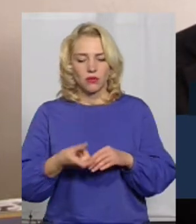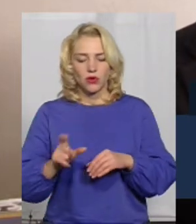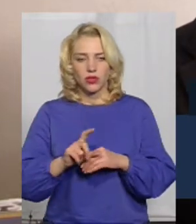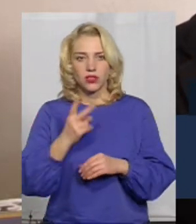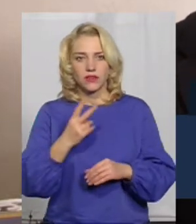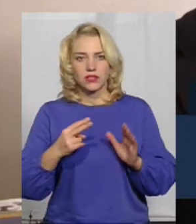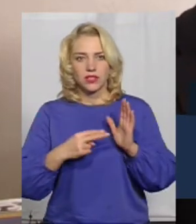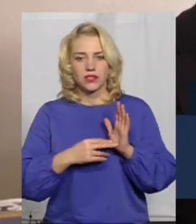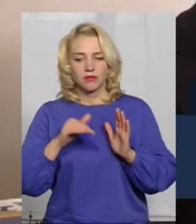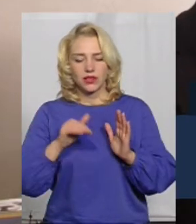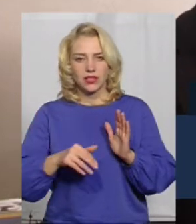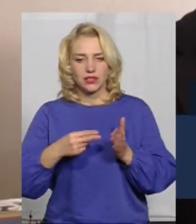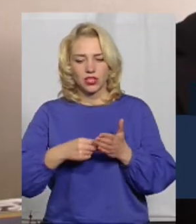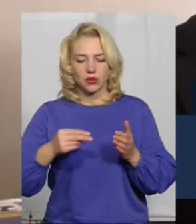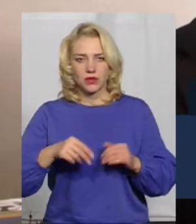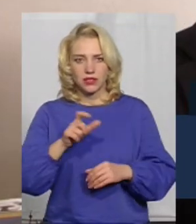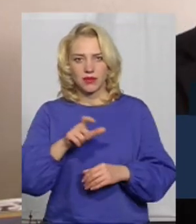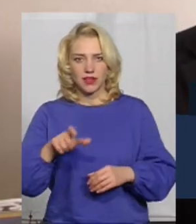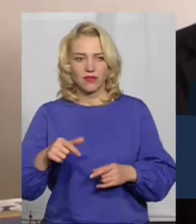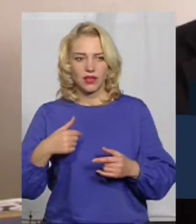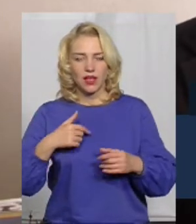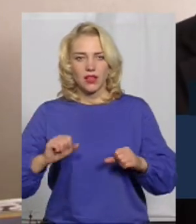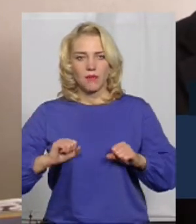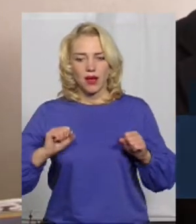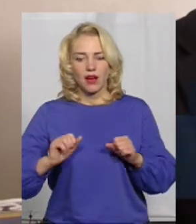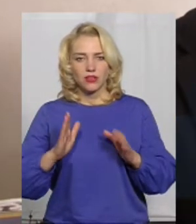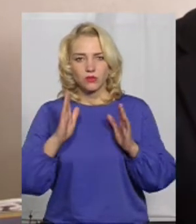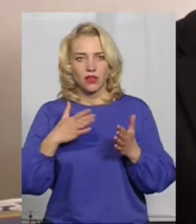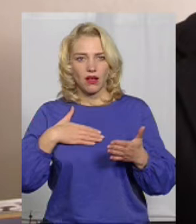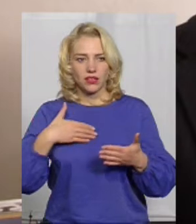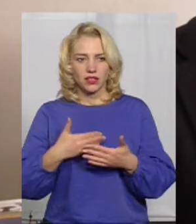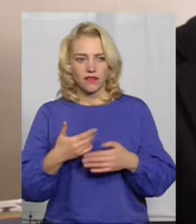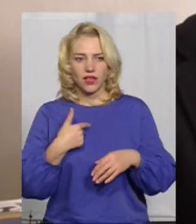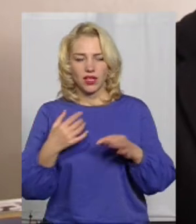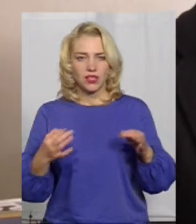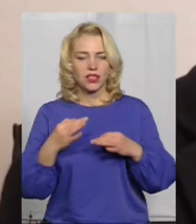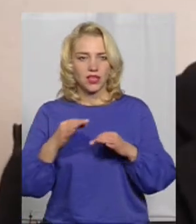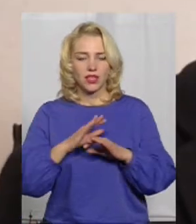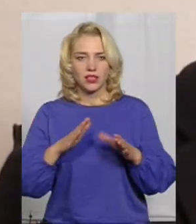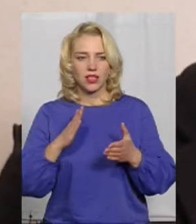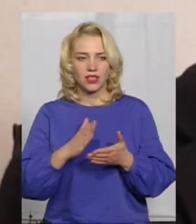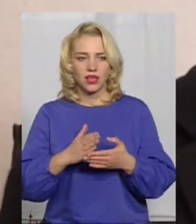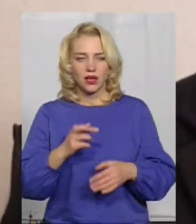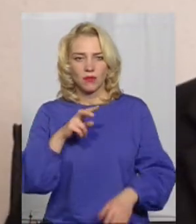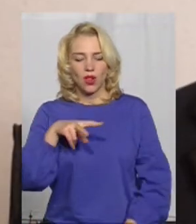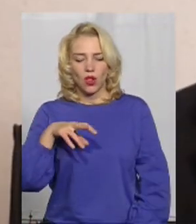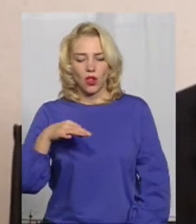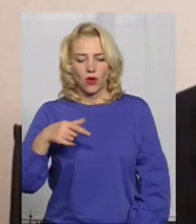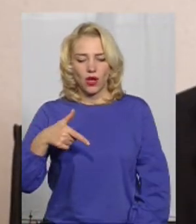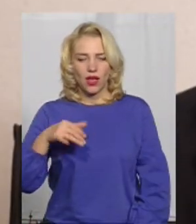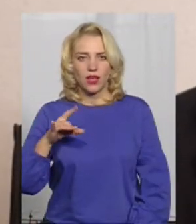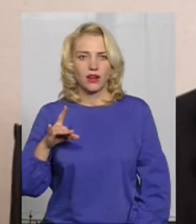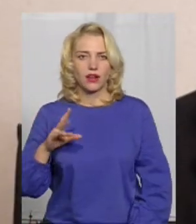тисяч підписників. Я намагаюся бути активним. Я аж ніяк не є інстаблогером, як це